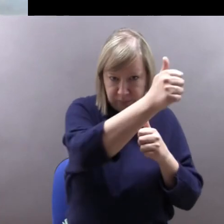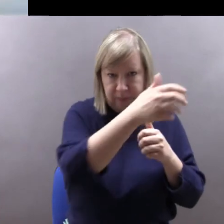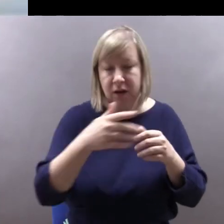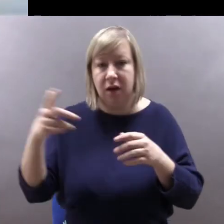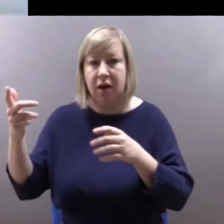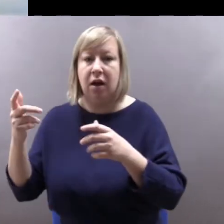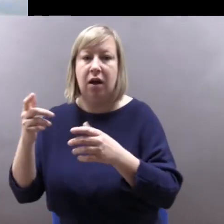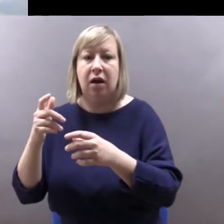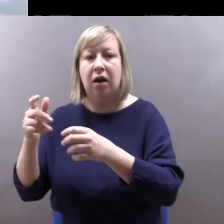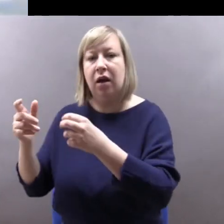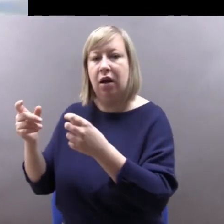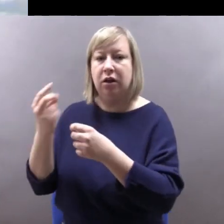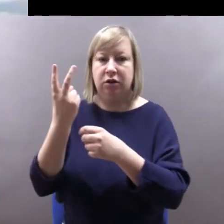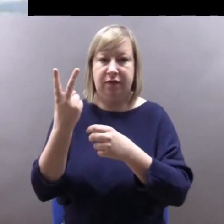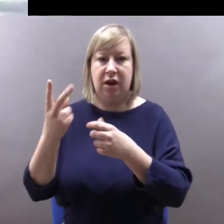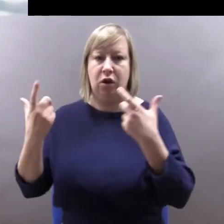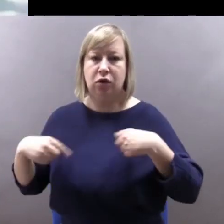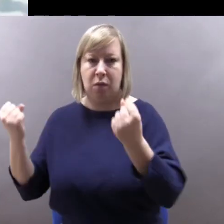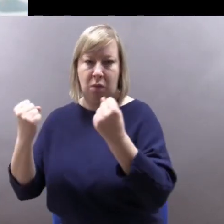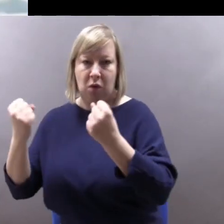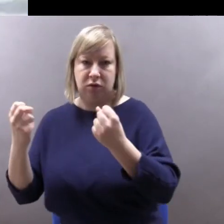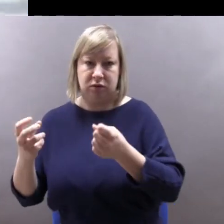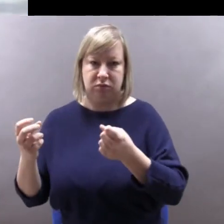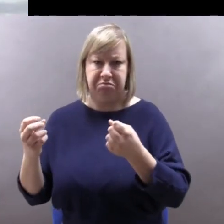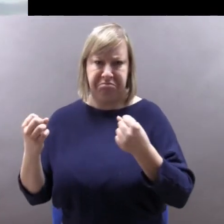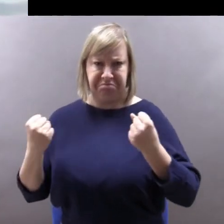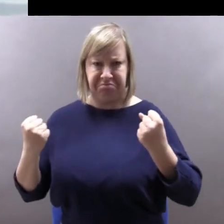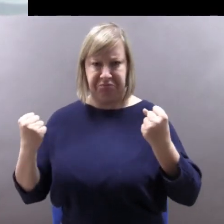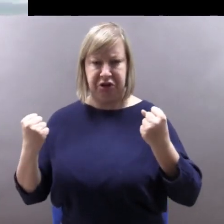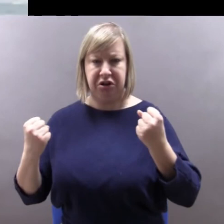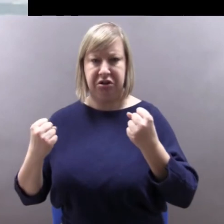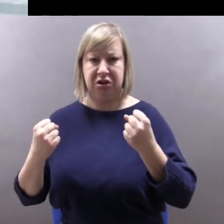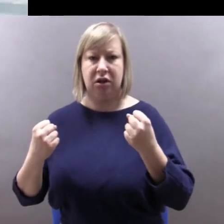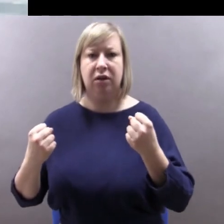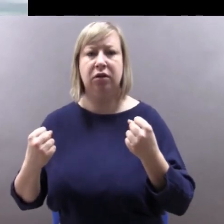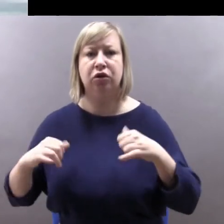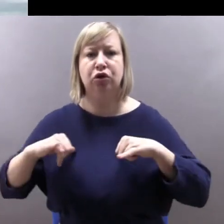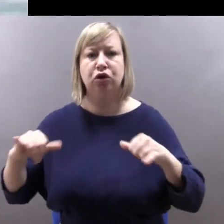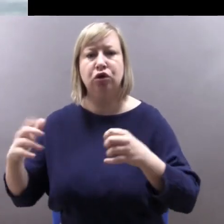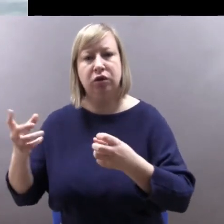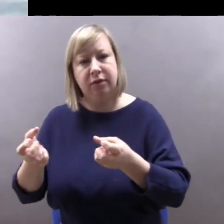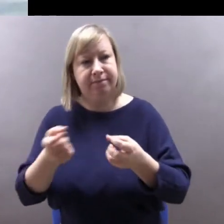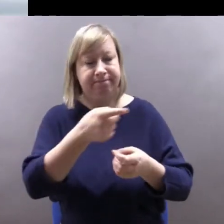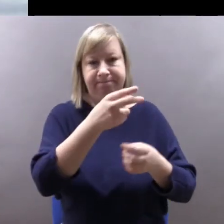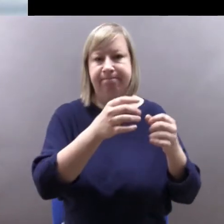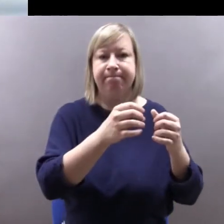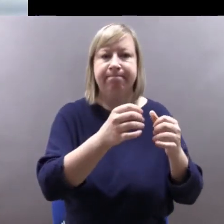bo jest taka forma dostępności stosowana w Łodzi, ale zakładam, że też w innych